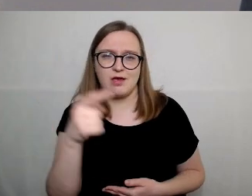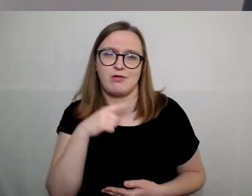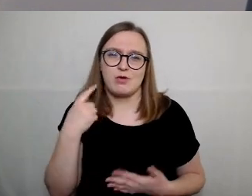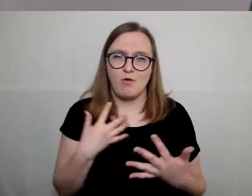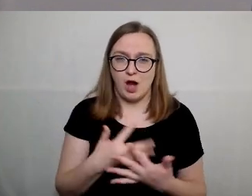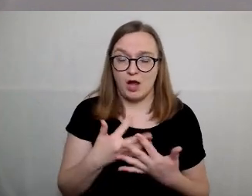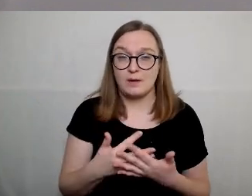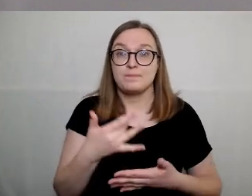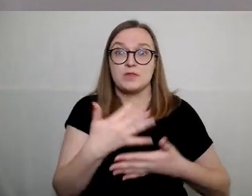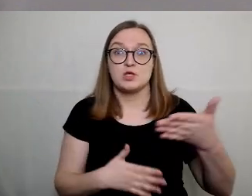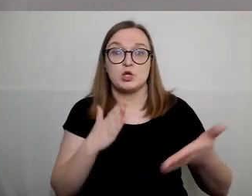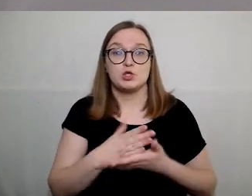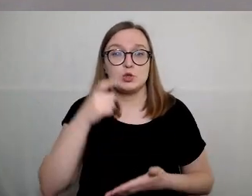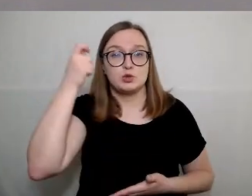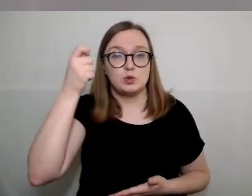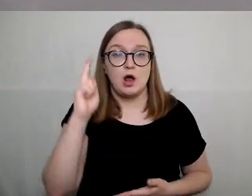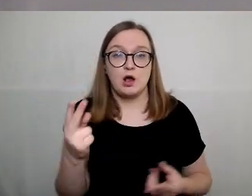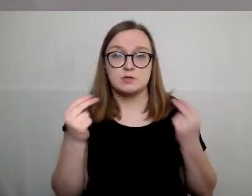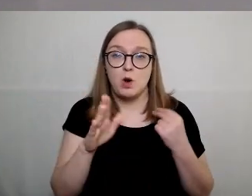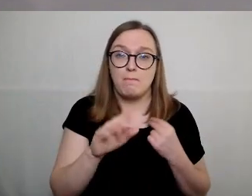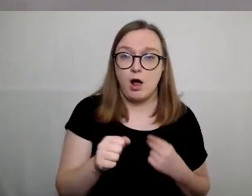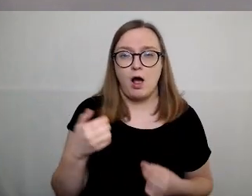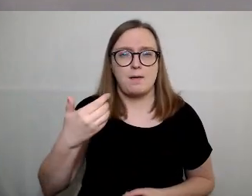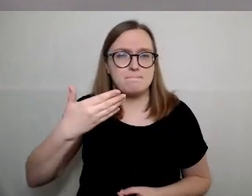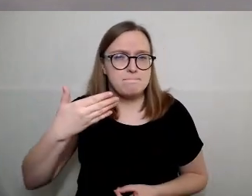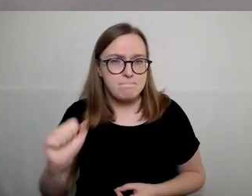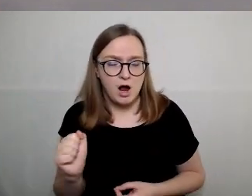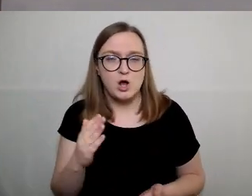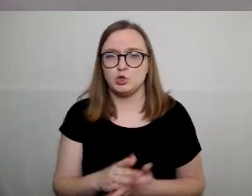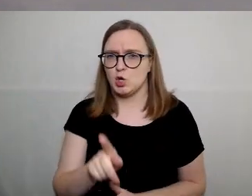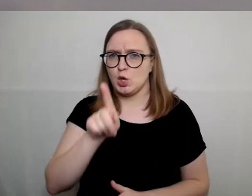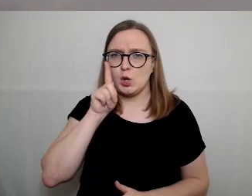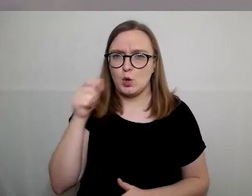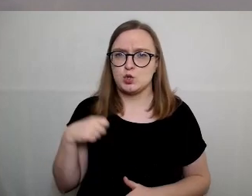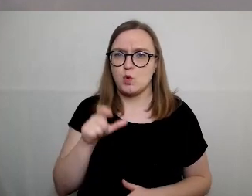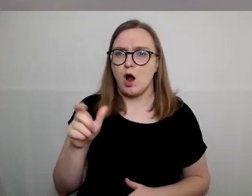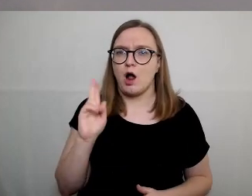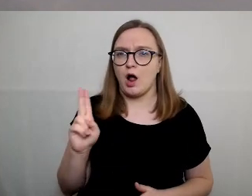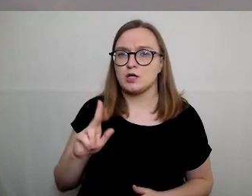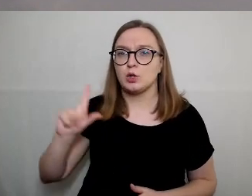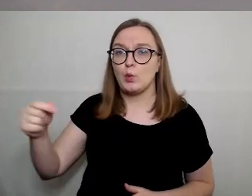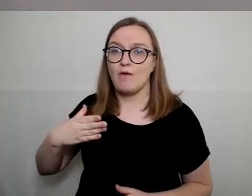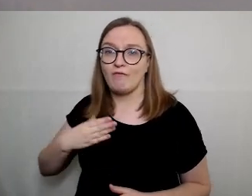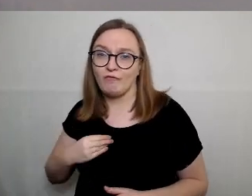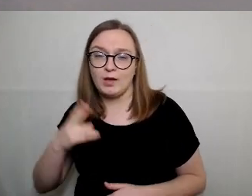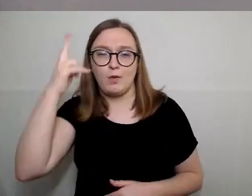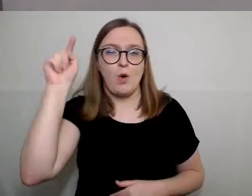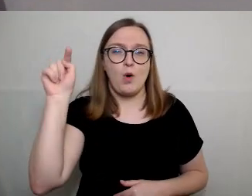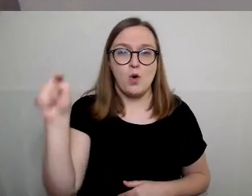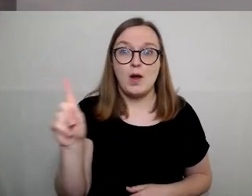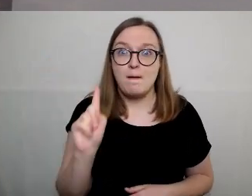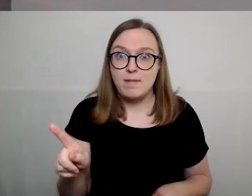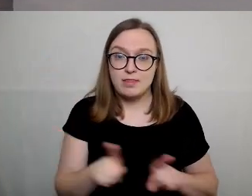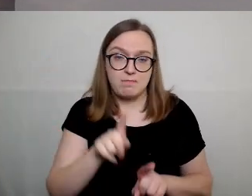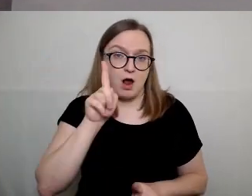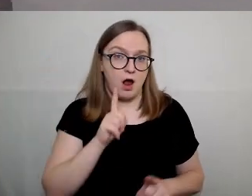kurie studijavo magistrą, bakalaurą, jaunimo, kuris yra Vilniuje, Kaune, bet tuo pačiu kandidatuoja ir iš